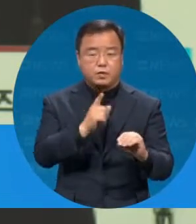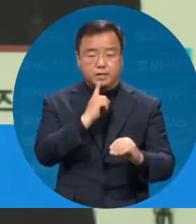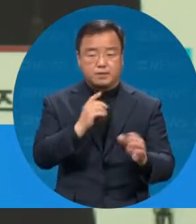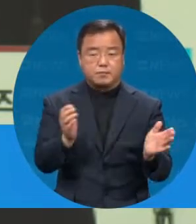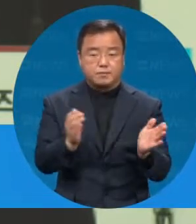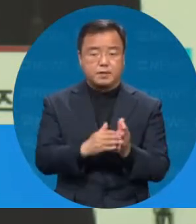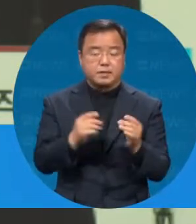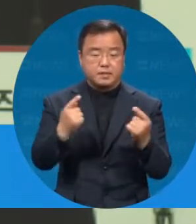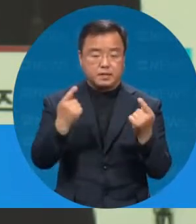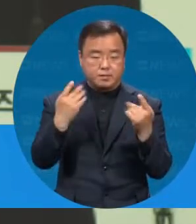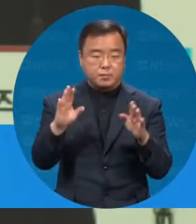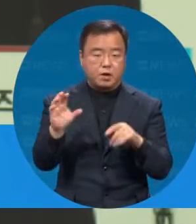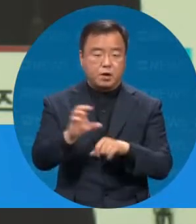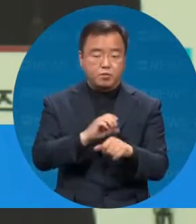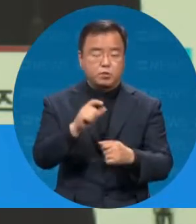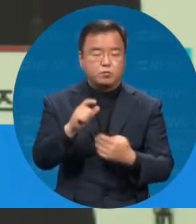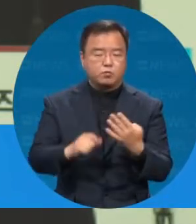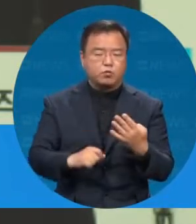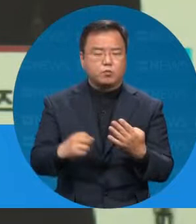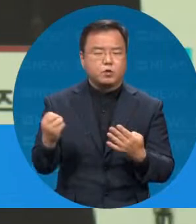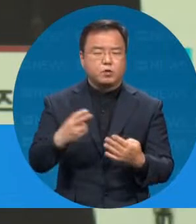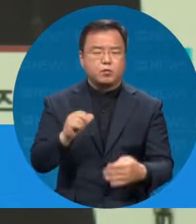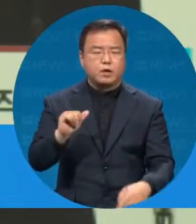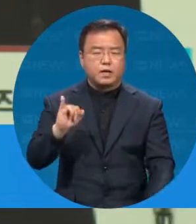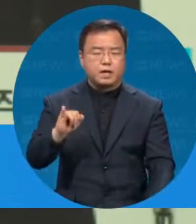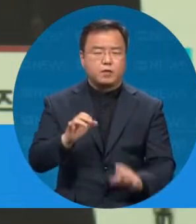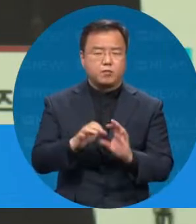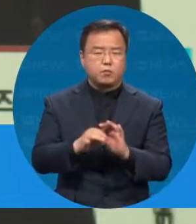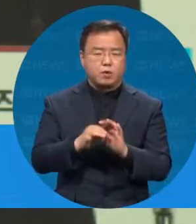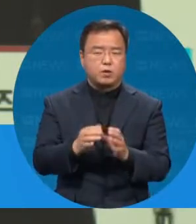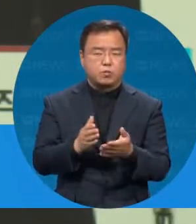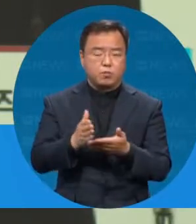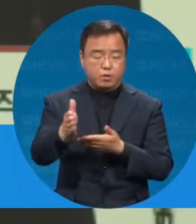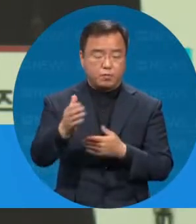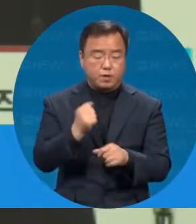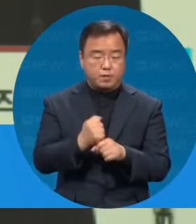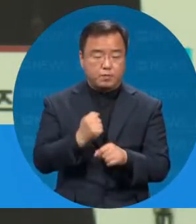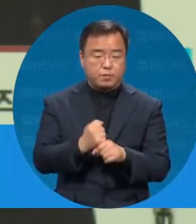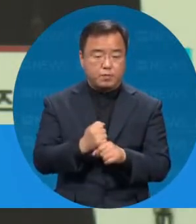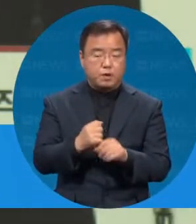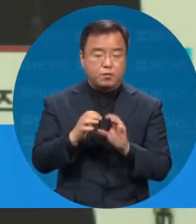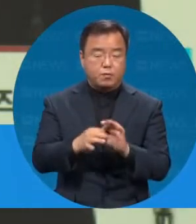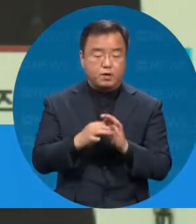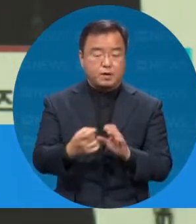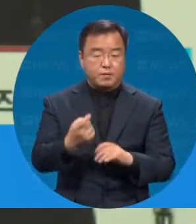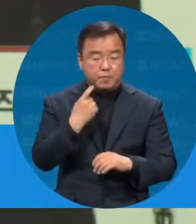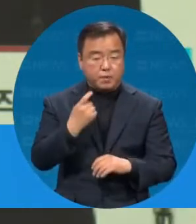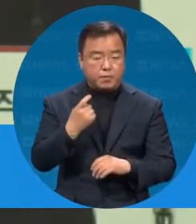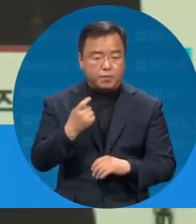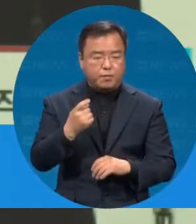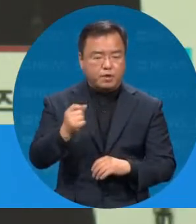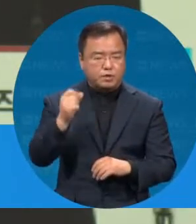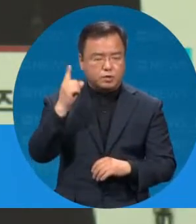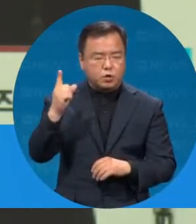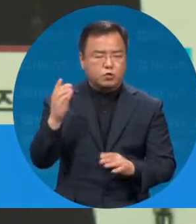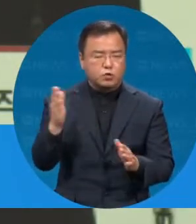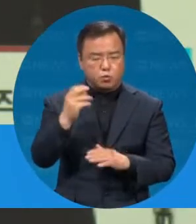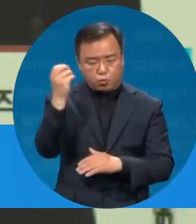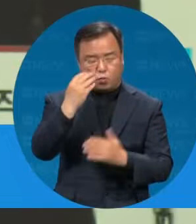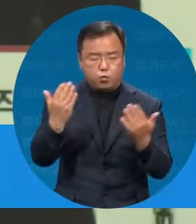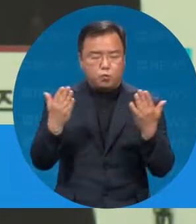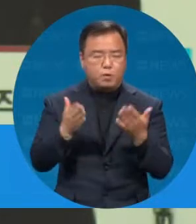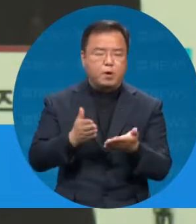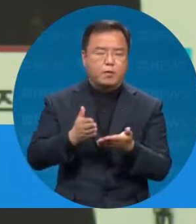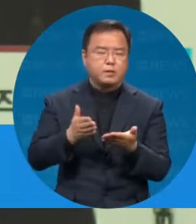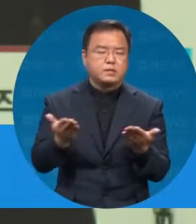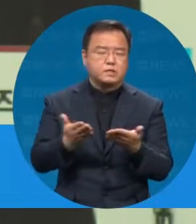인공지능 관련학과를 만들고 관련 분야를 배우는 영재고 와 마이스터고 도 마련합니다 초 중등 교육과정 에도 변화가 있을